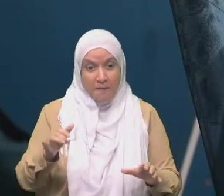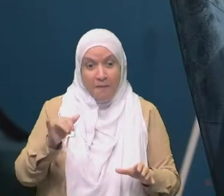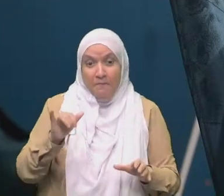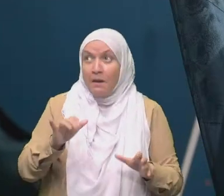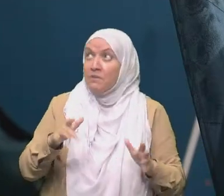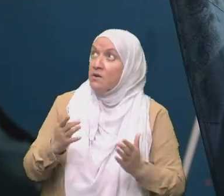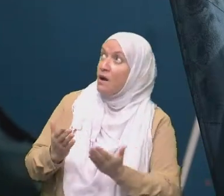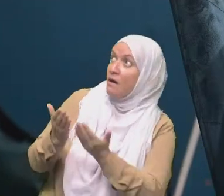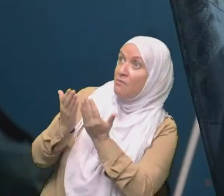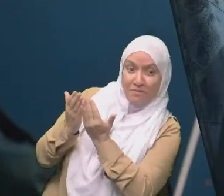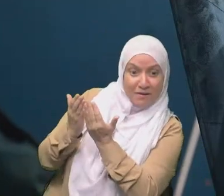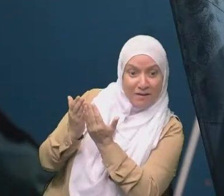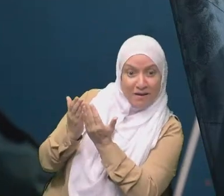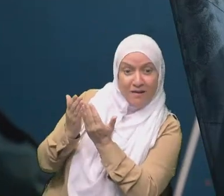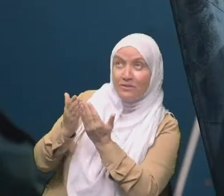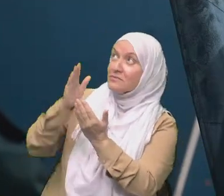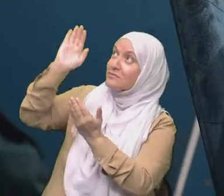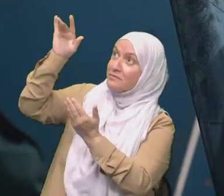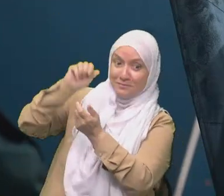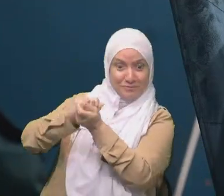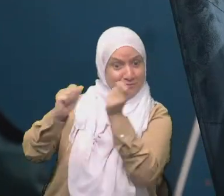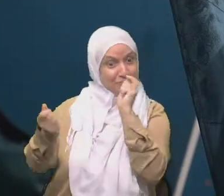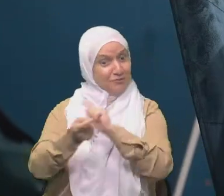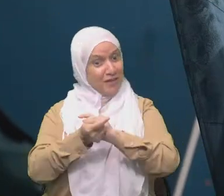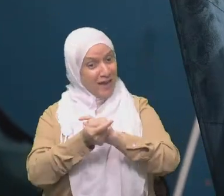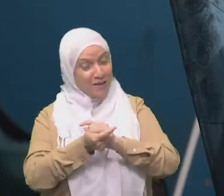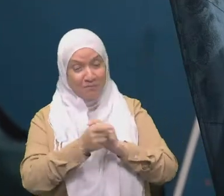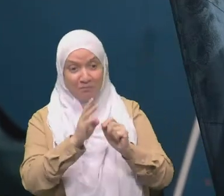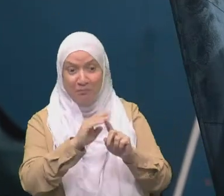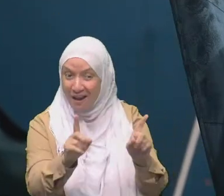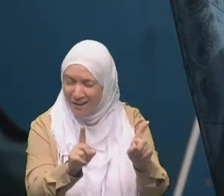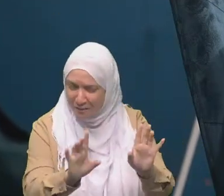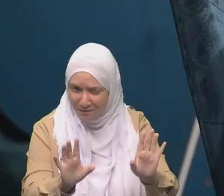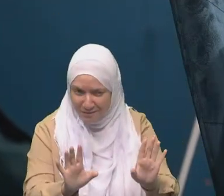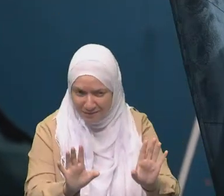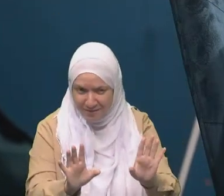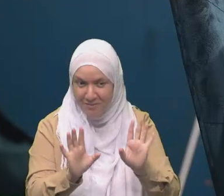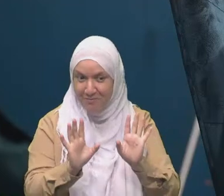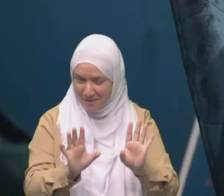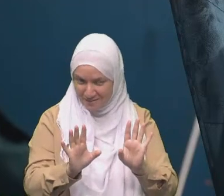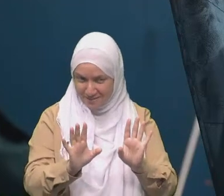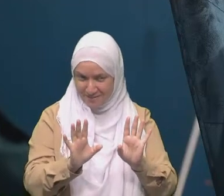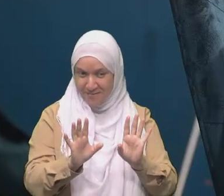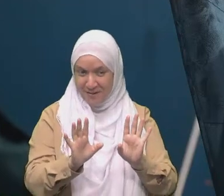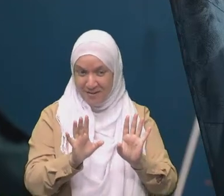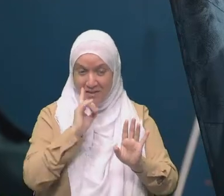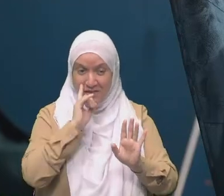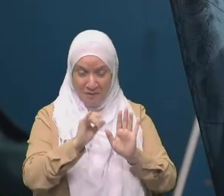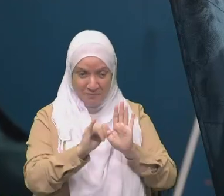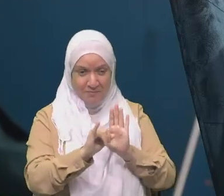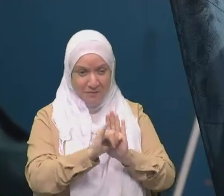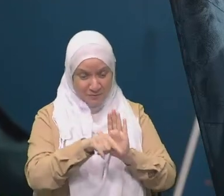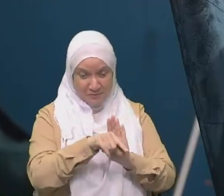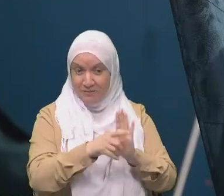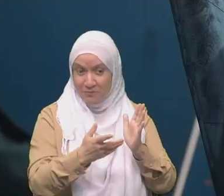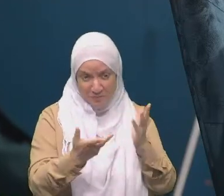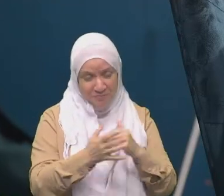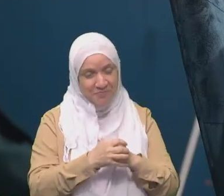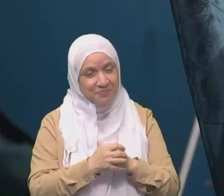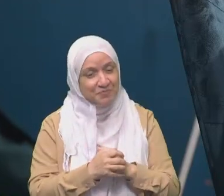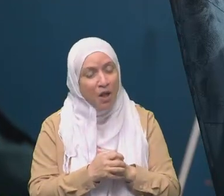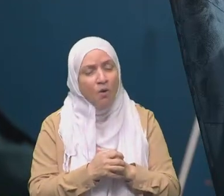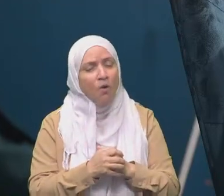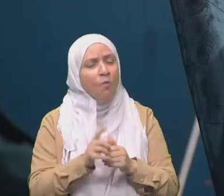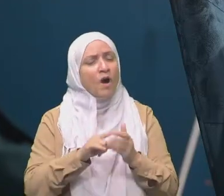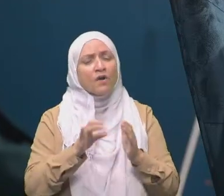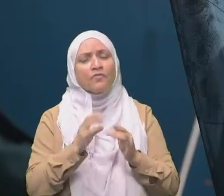was emphasizing. And then he says, however, he goes, فَهَذِهِ الْمَسْأَلَةُ مِنْ أَشْرَفِ الْمَسَائِلِ. One of the most important masail that people need to